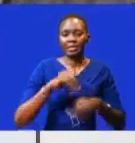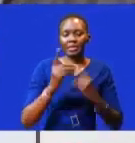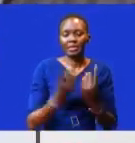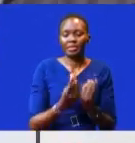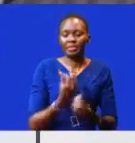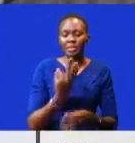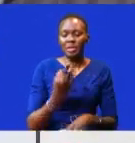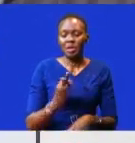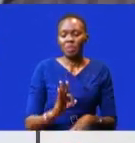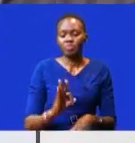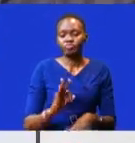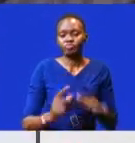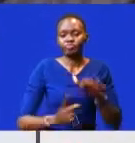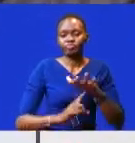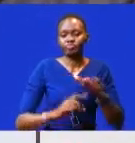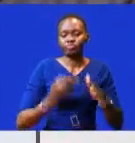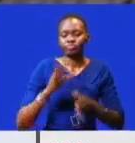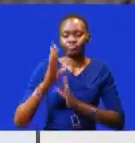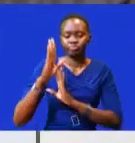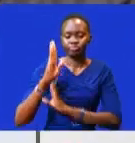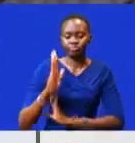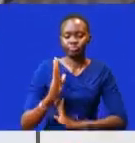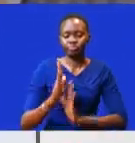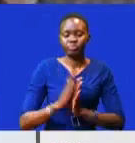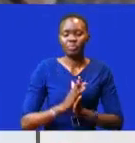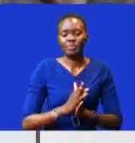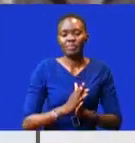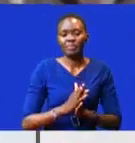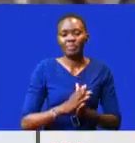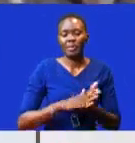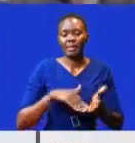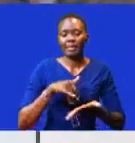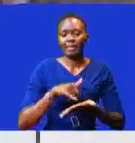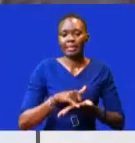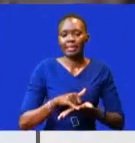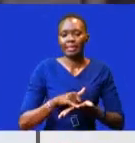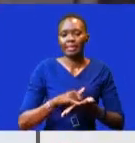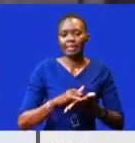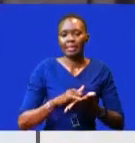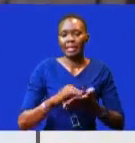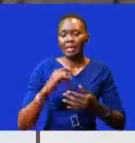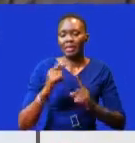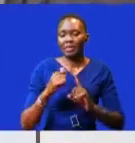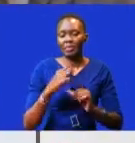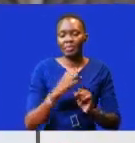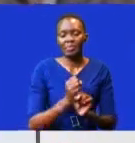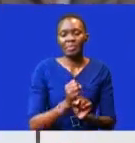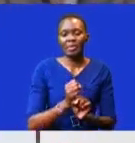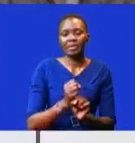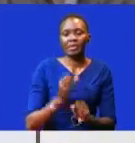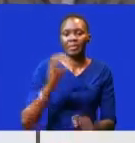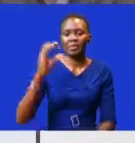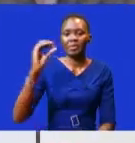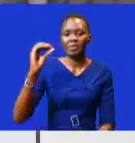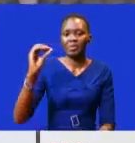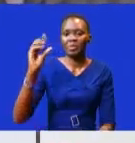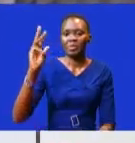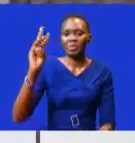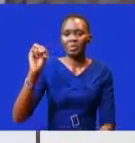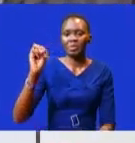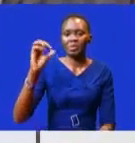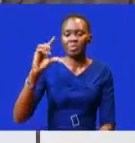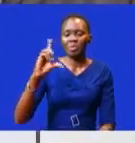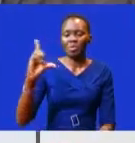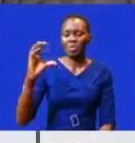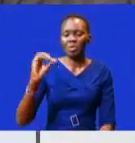mar ministry mar area ni oket Raymond Omollo mondo obed CS nikech